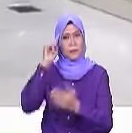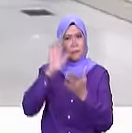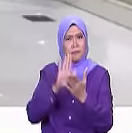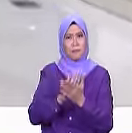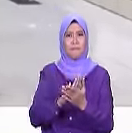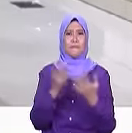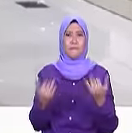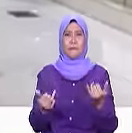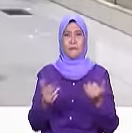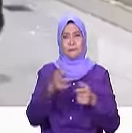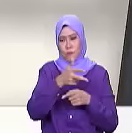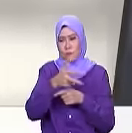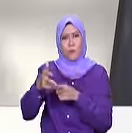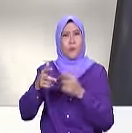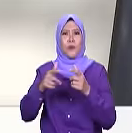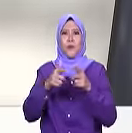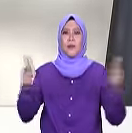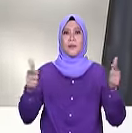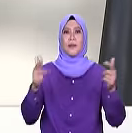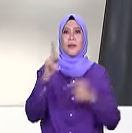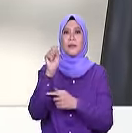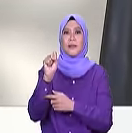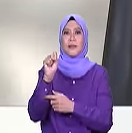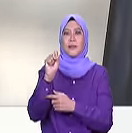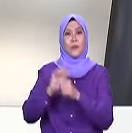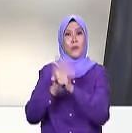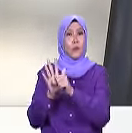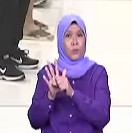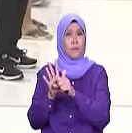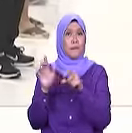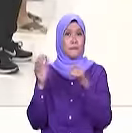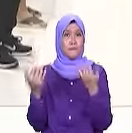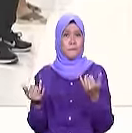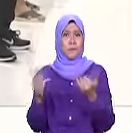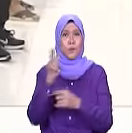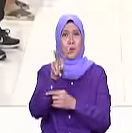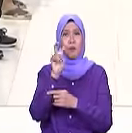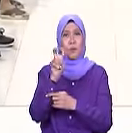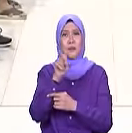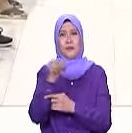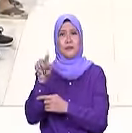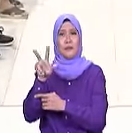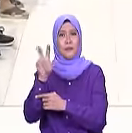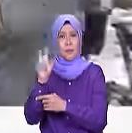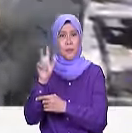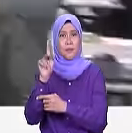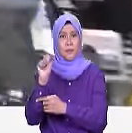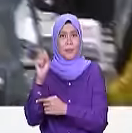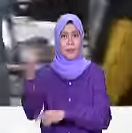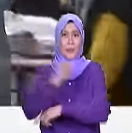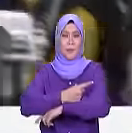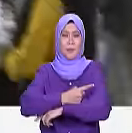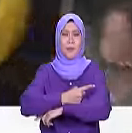liputan vaksinasi yang meluas, kes jangkitan harian COVID-19 juga dalam lingkungan 200 hingga 300 kes